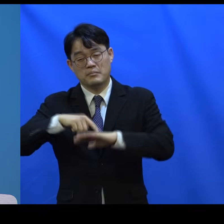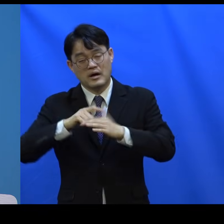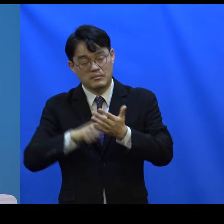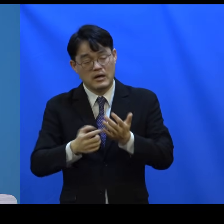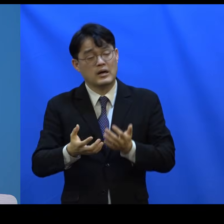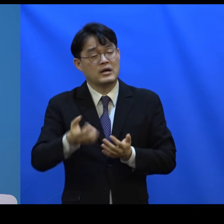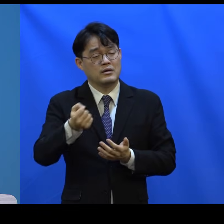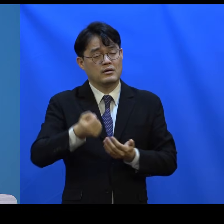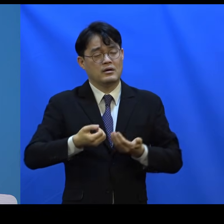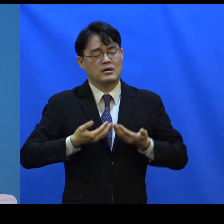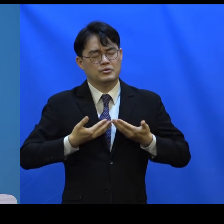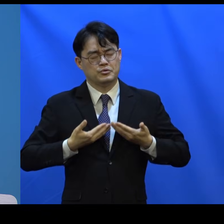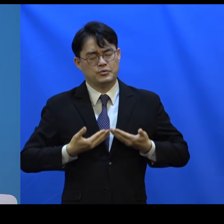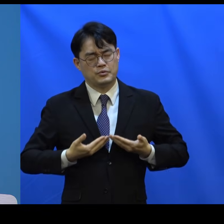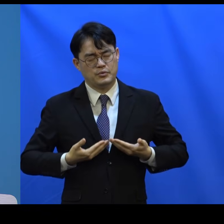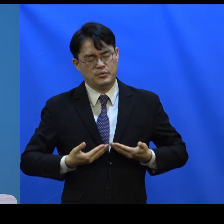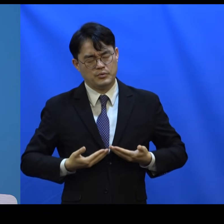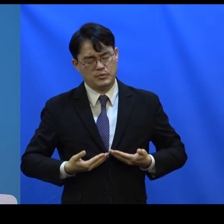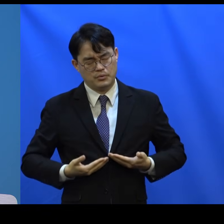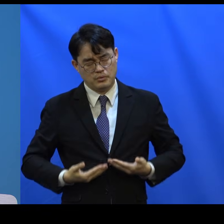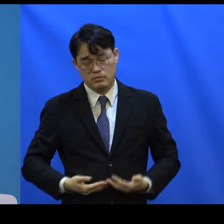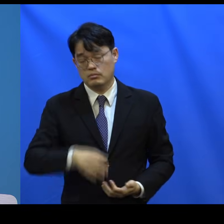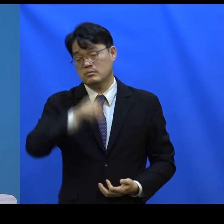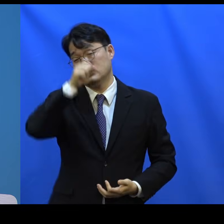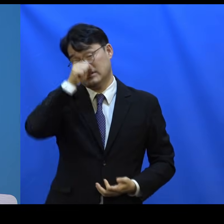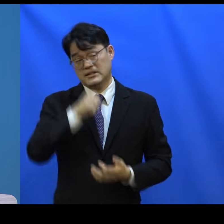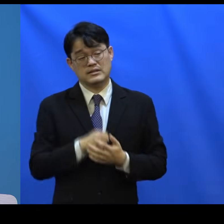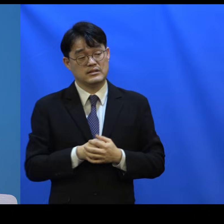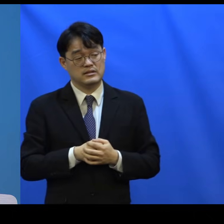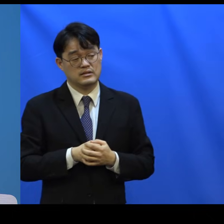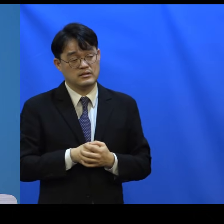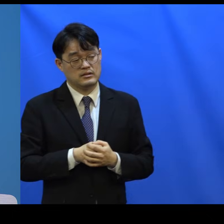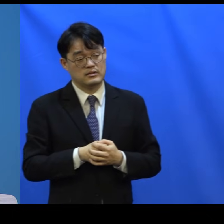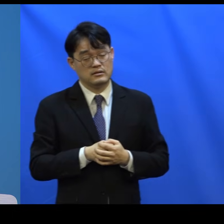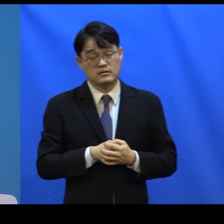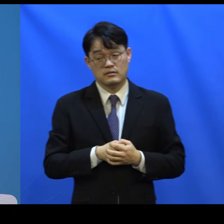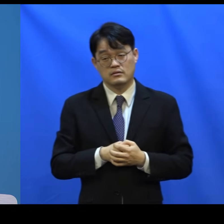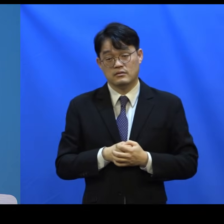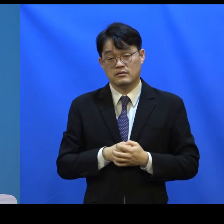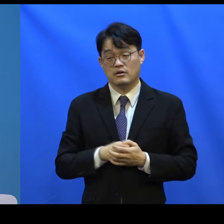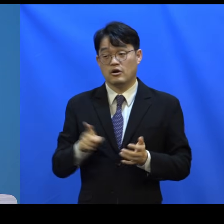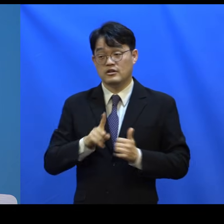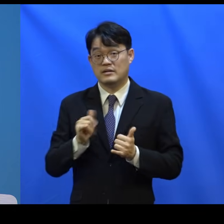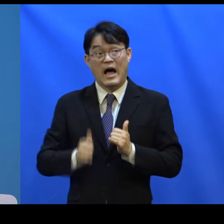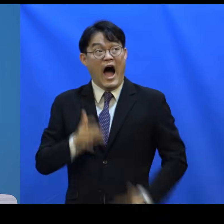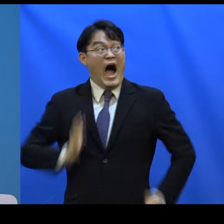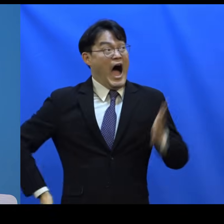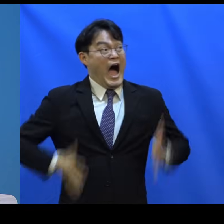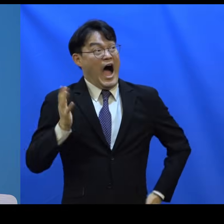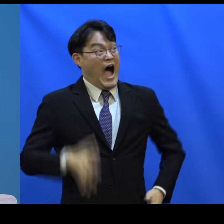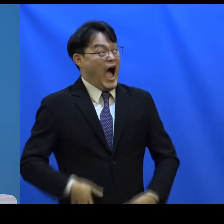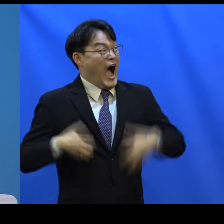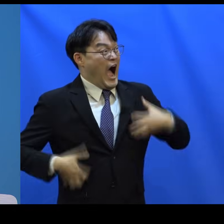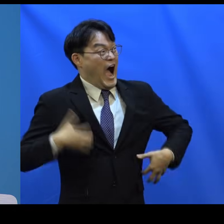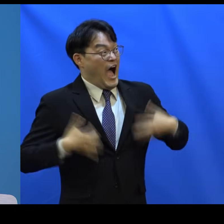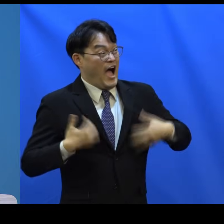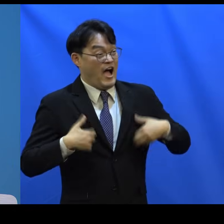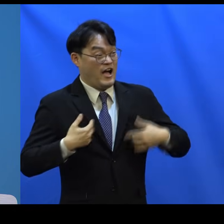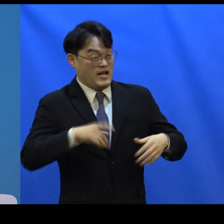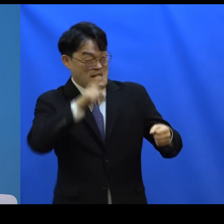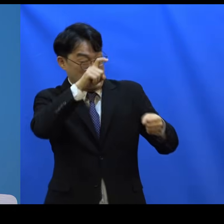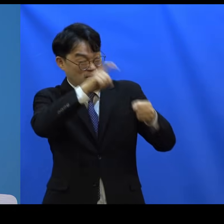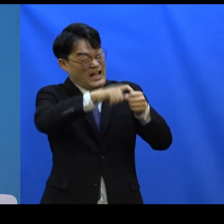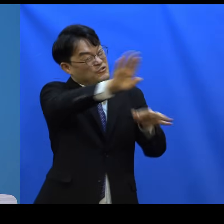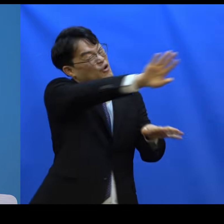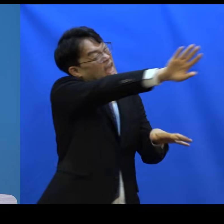좀 차분하게 있어요. 차분하게 예배 안으로 들어가야 돼요. 막 뛰어오고 지각하고 그러면 벌써 이게 열 시키는데